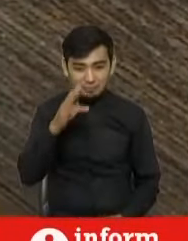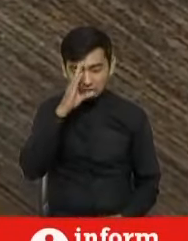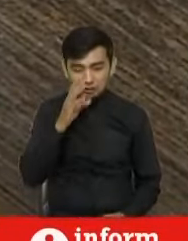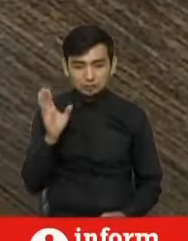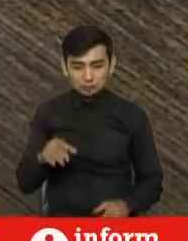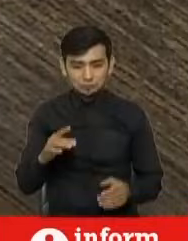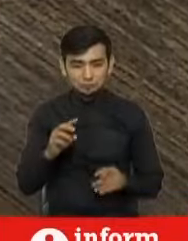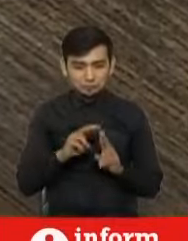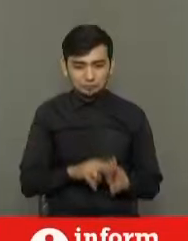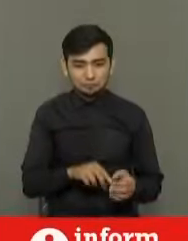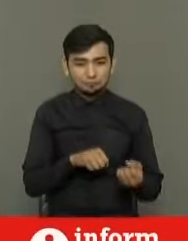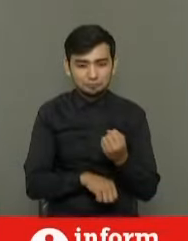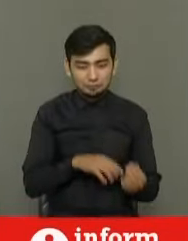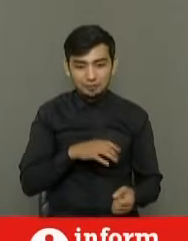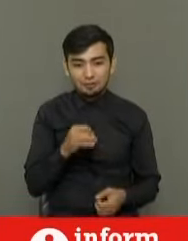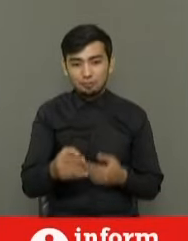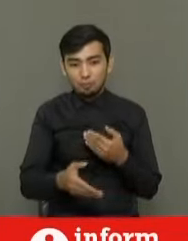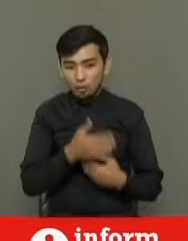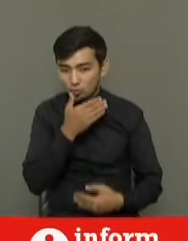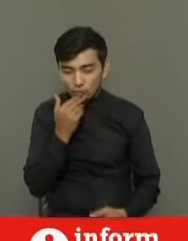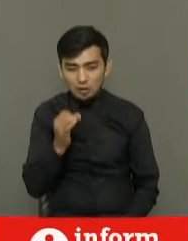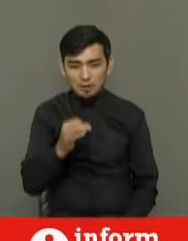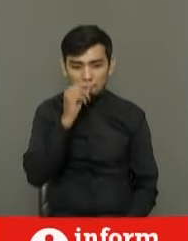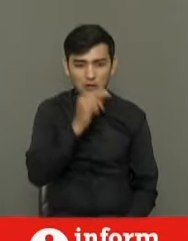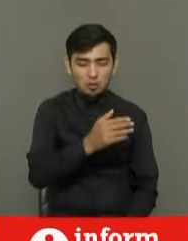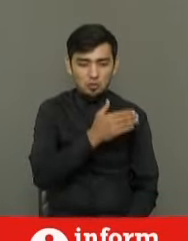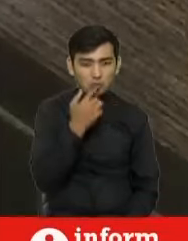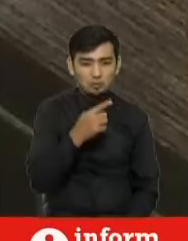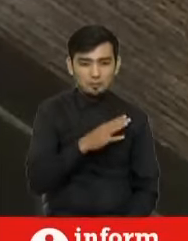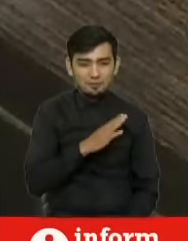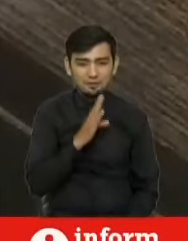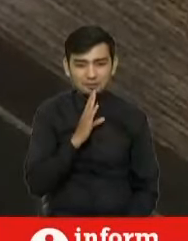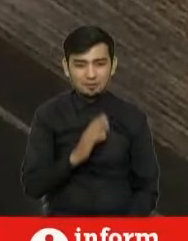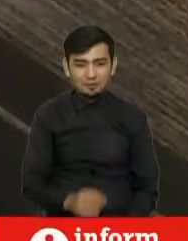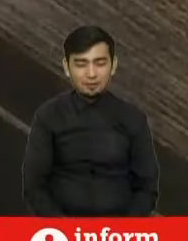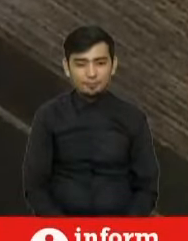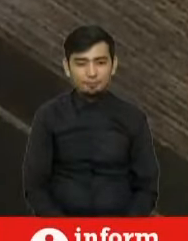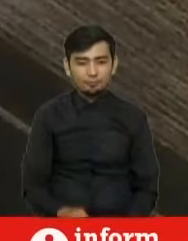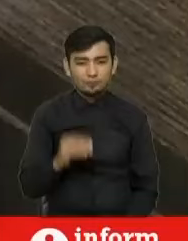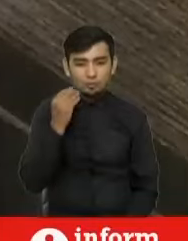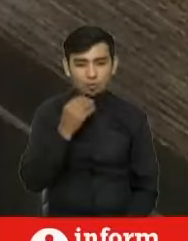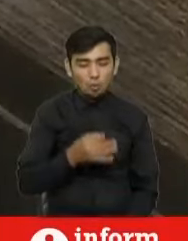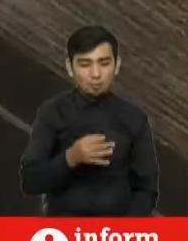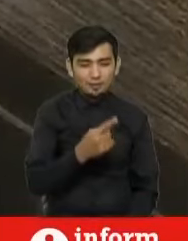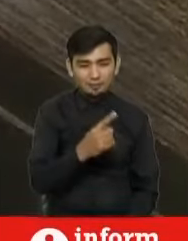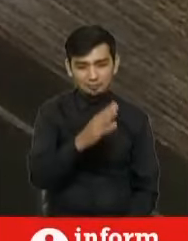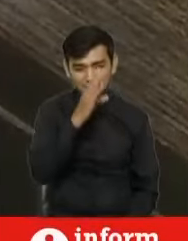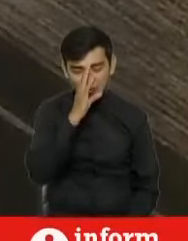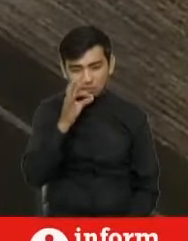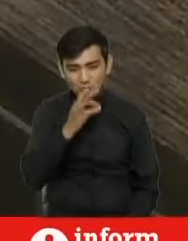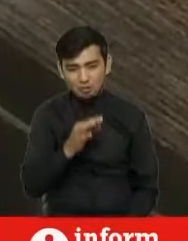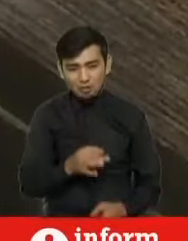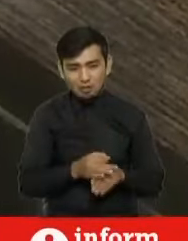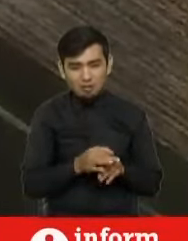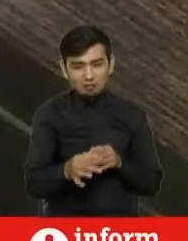бұл әрекеті үшін жаза алмақ түгілі. Күдікті деп танылмаған да дейді жеткіншек. Түркістан облысының бір күдікті ер азамат мені пәтерге алып